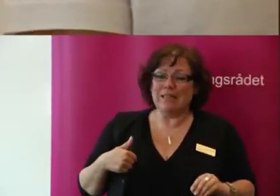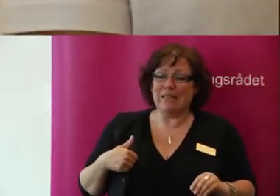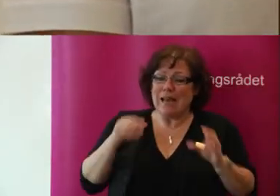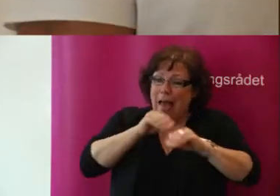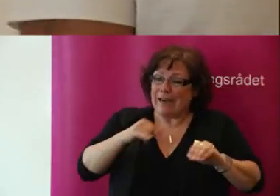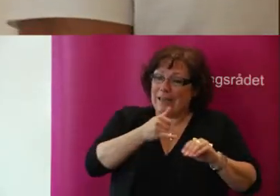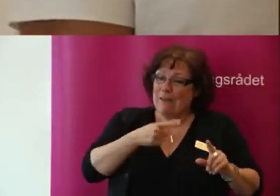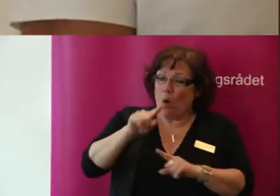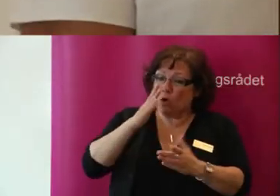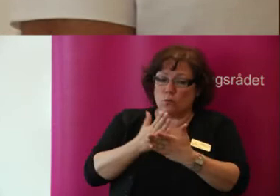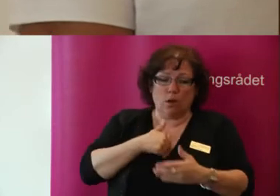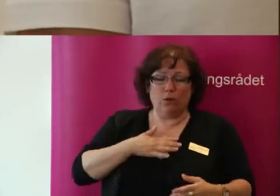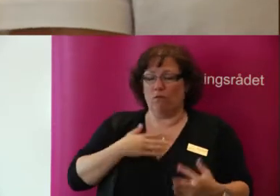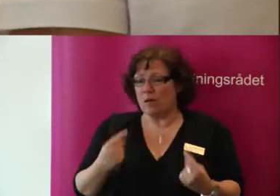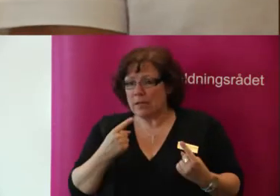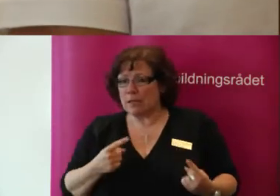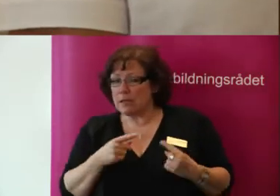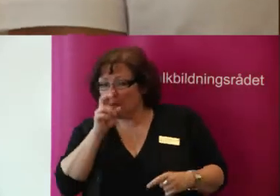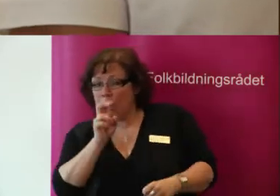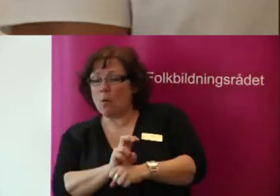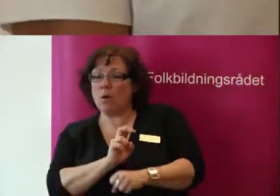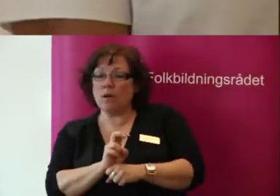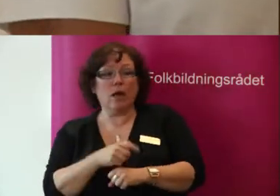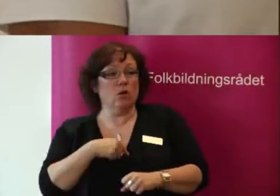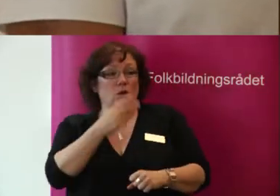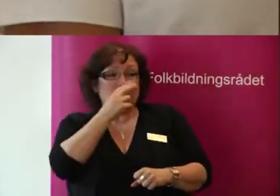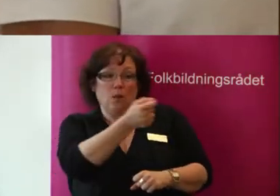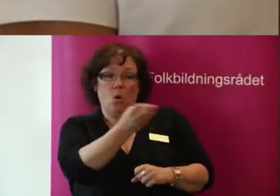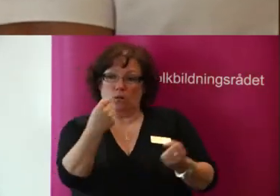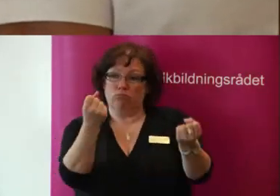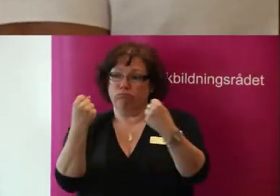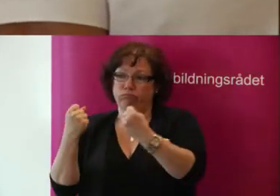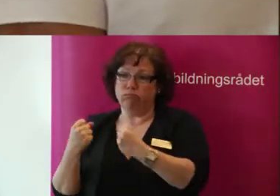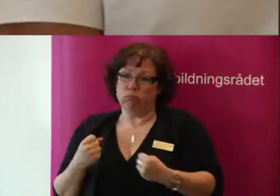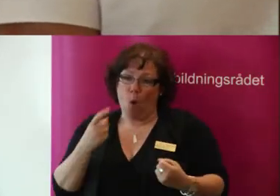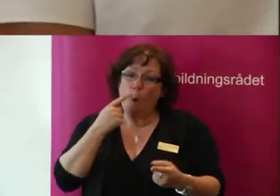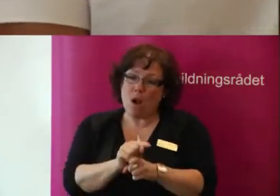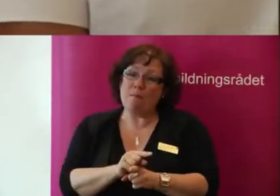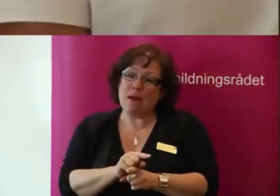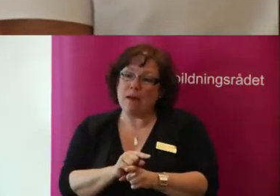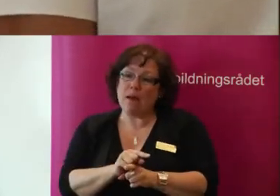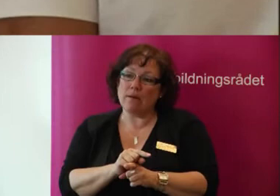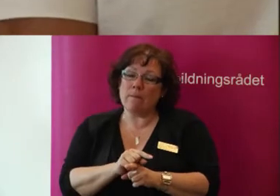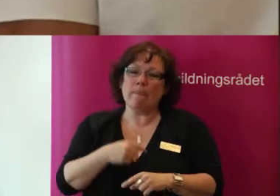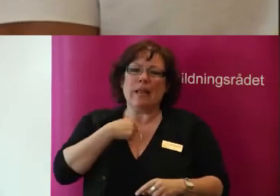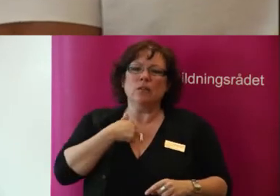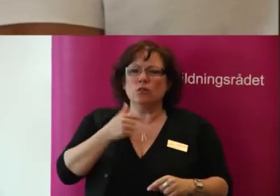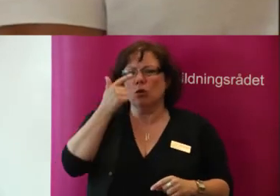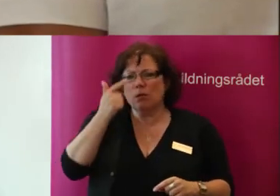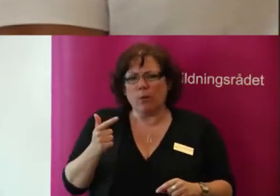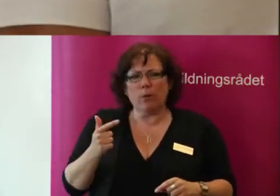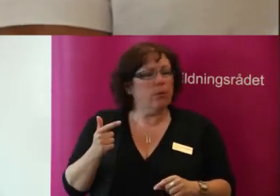att det här är fantastiskt att få höra det här. Nu ser jag många som sitter här och nickar nu. Och jag tror att den